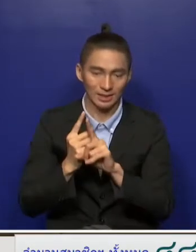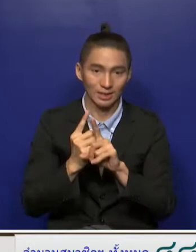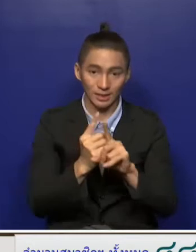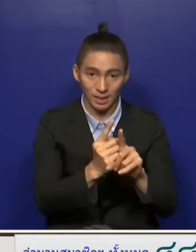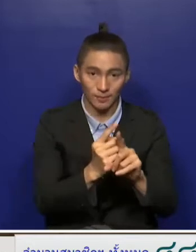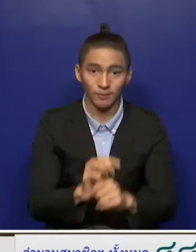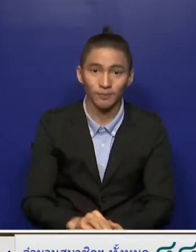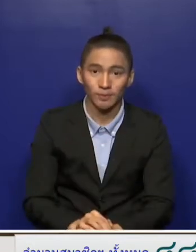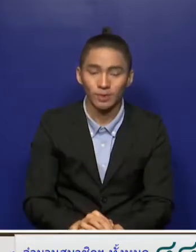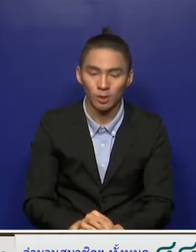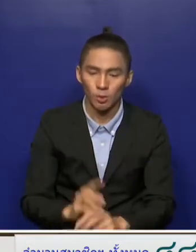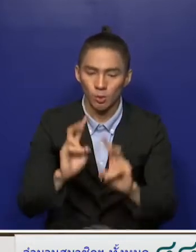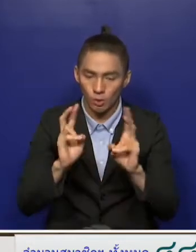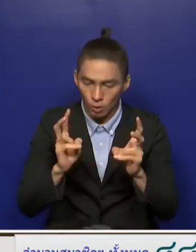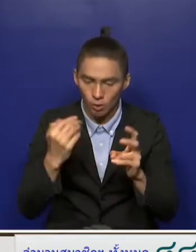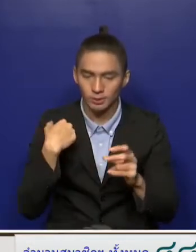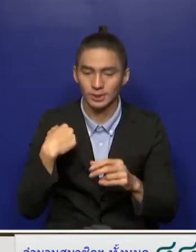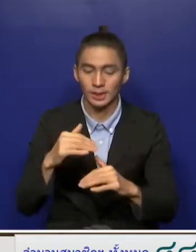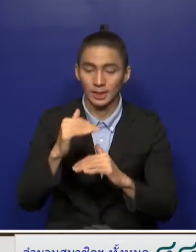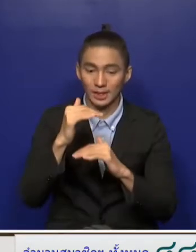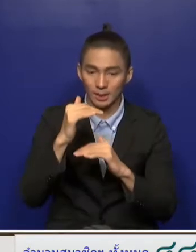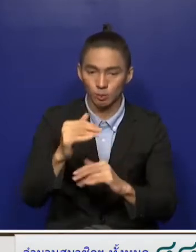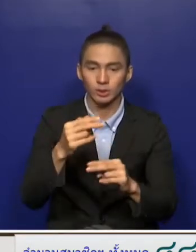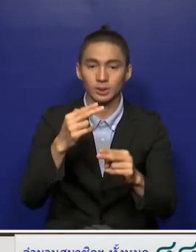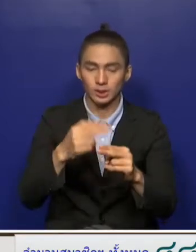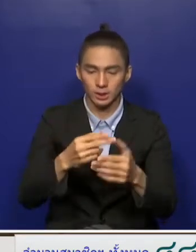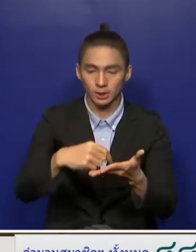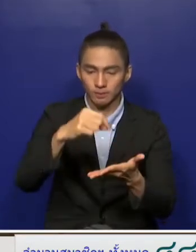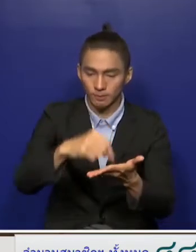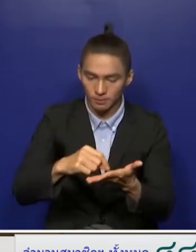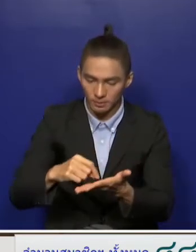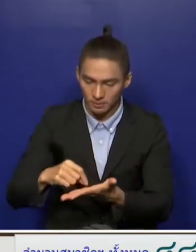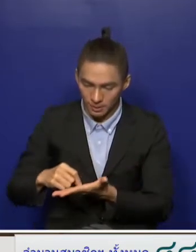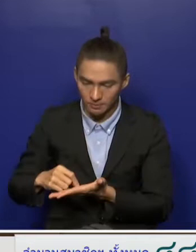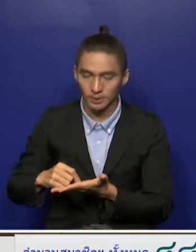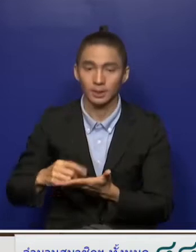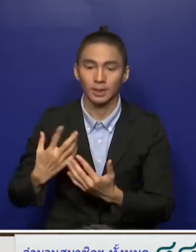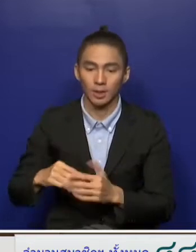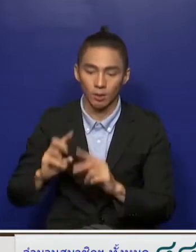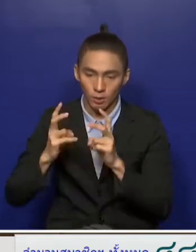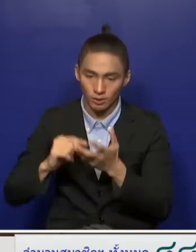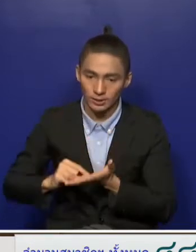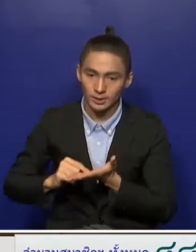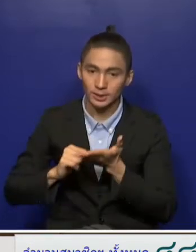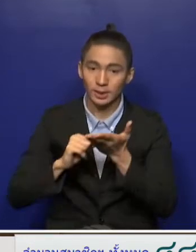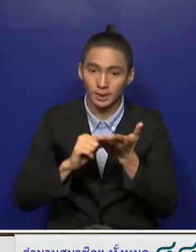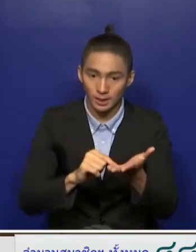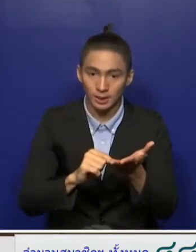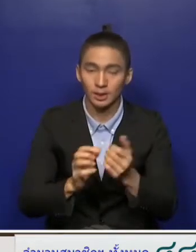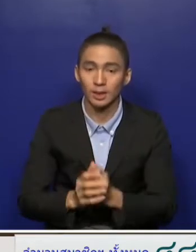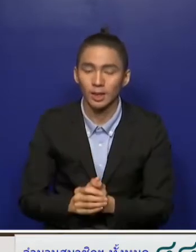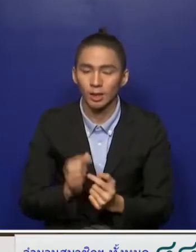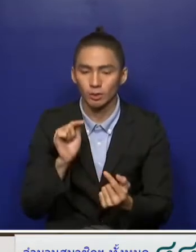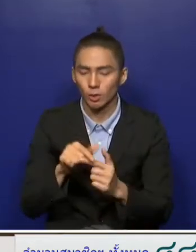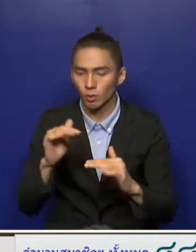ไม่ว่าจะเป็นเรื่องของการกำหนดให้มีการเข้าชื่อเสนอโดยการปรับลดแล้วก็ให้เกิดความเหมาะสมใน